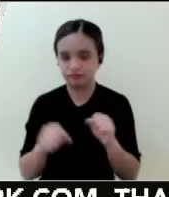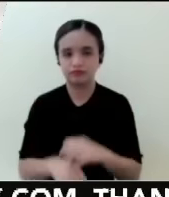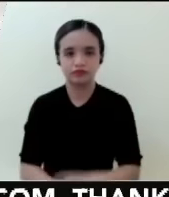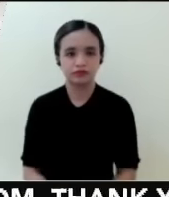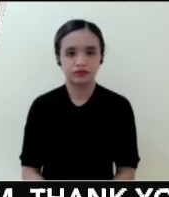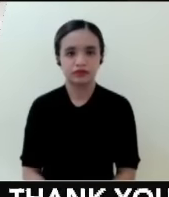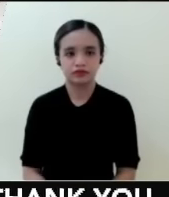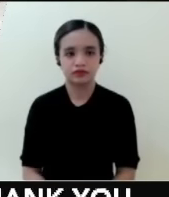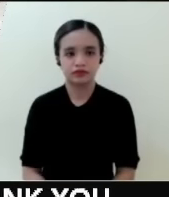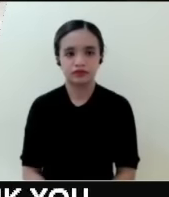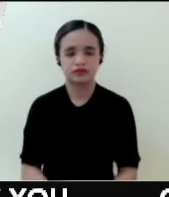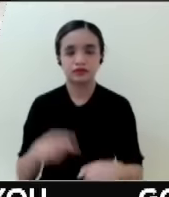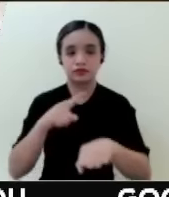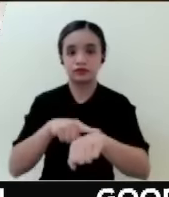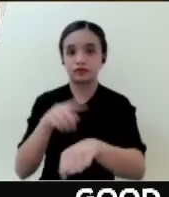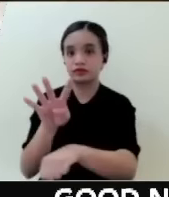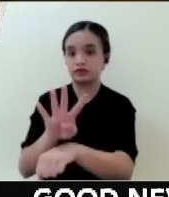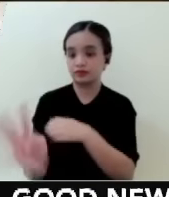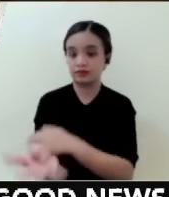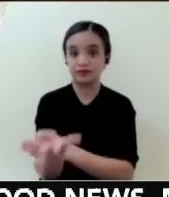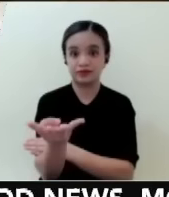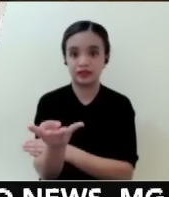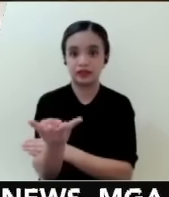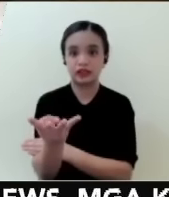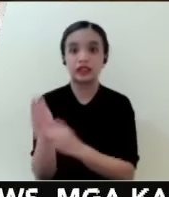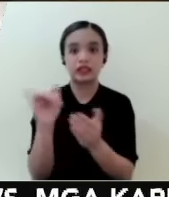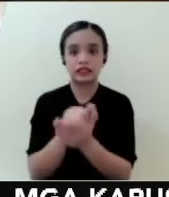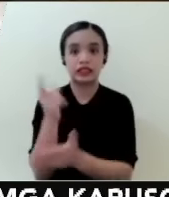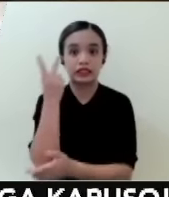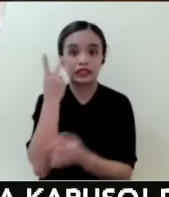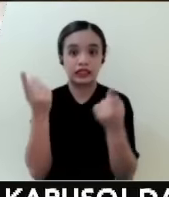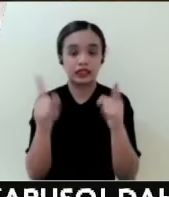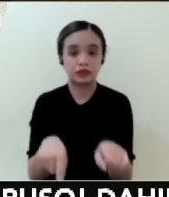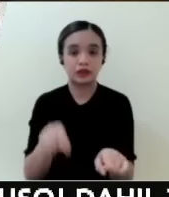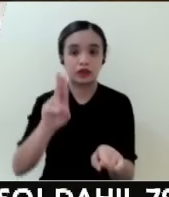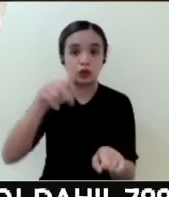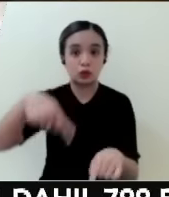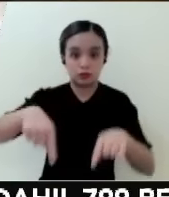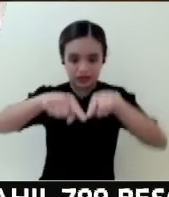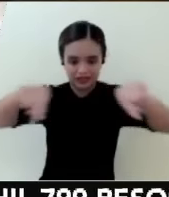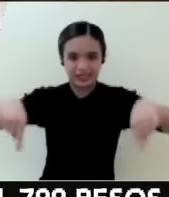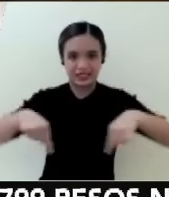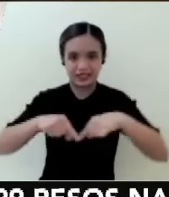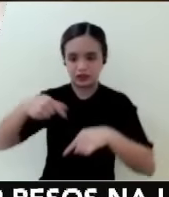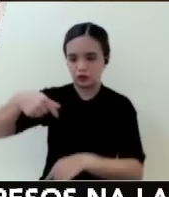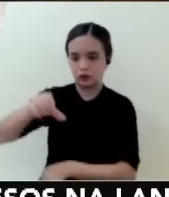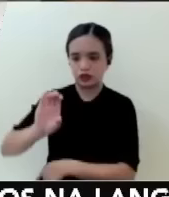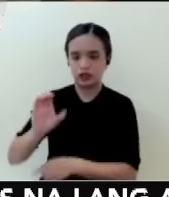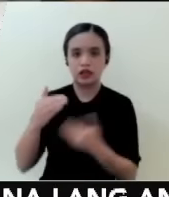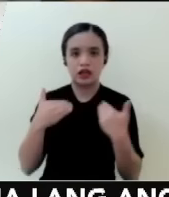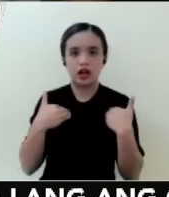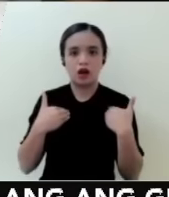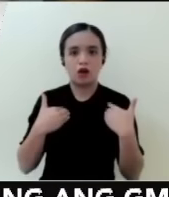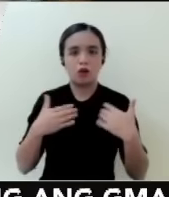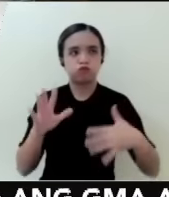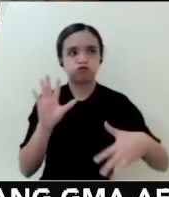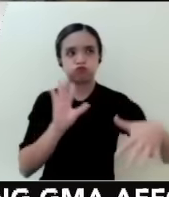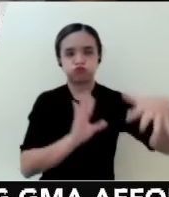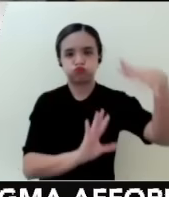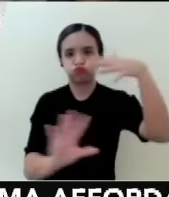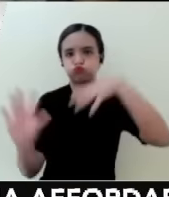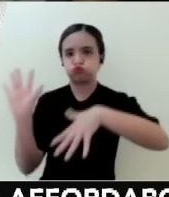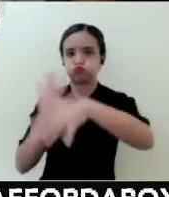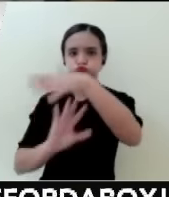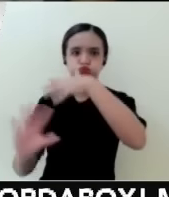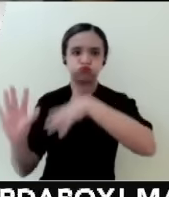Pasado alas 4 ng madaling araw, ganito ang eksena sa UP Oval sa Quezon City. May kakapalan ng smog. Kaya ang early risers